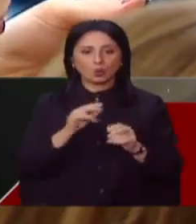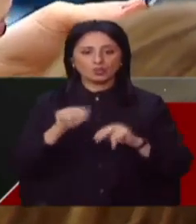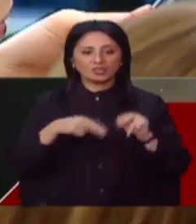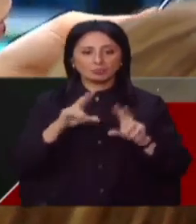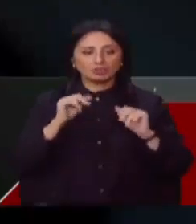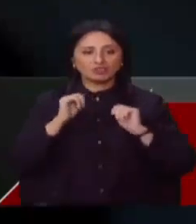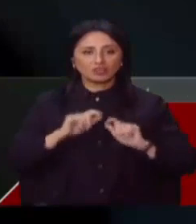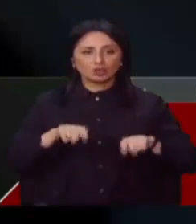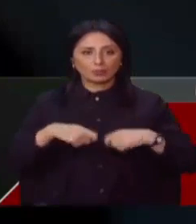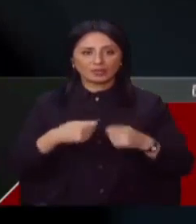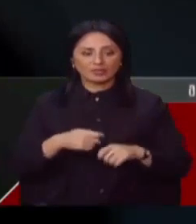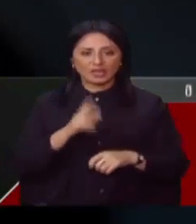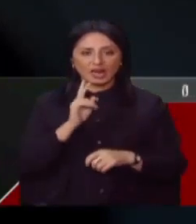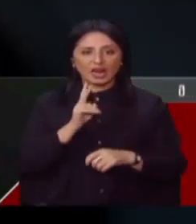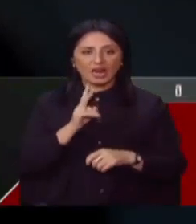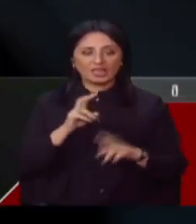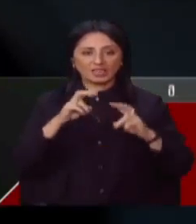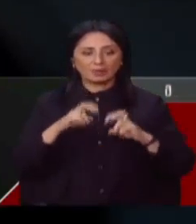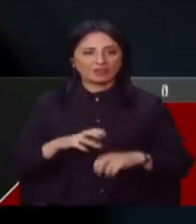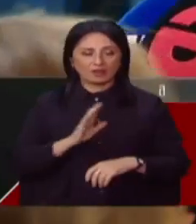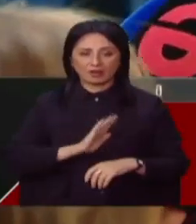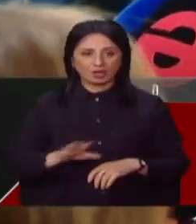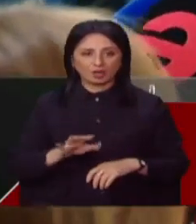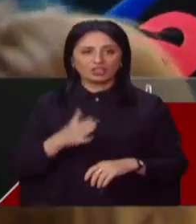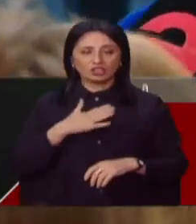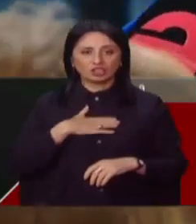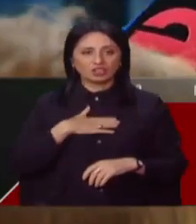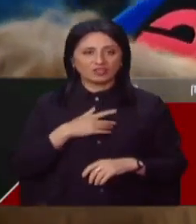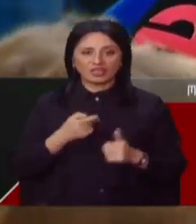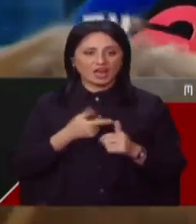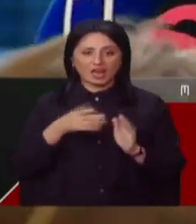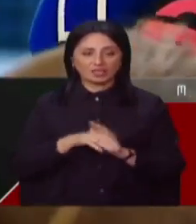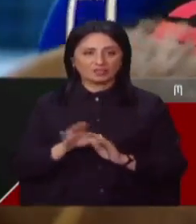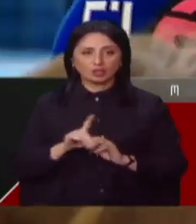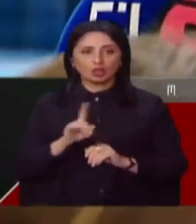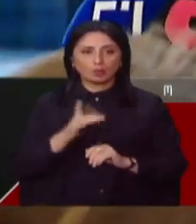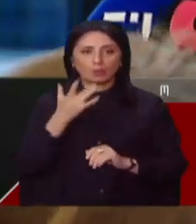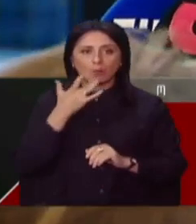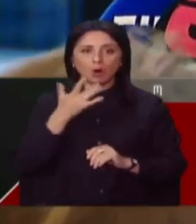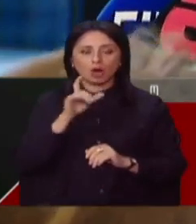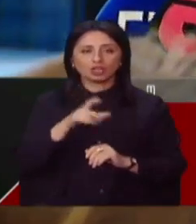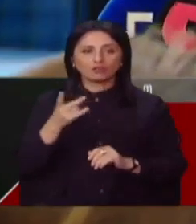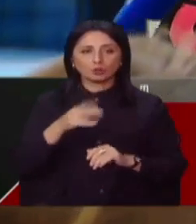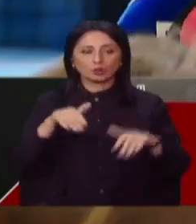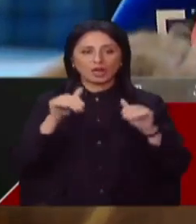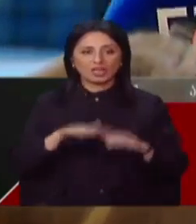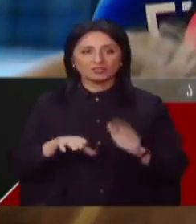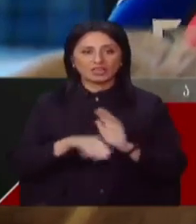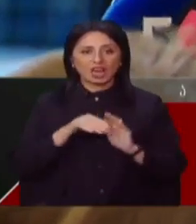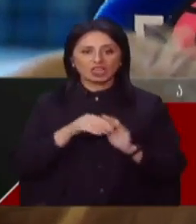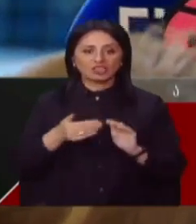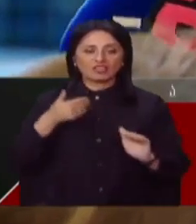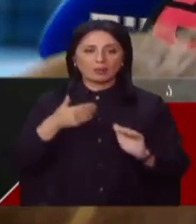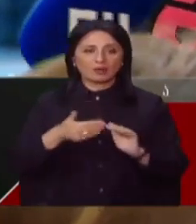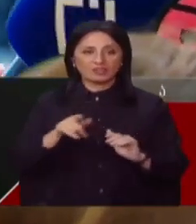გადაფორმდეს მშვიდობიანად. კანდიდატების განხილვა არ ყოფილა. ჩვენ არ თვლით, რომ პოლიტიკოსებმა უნდა გადაწყვიტონ